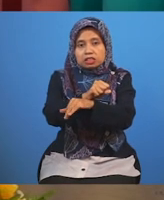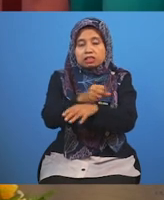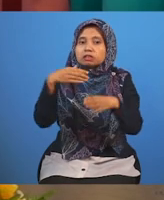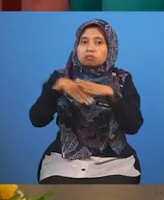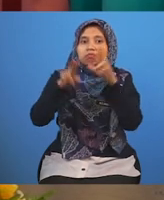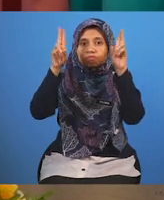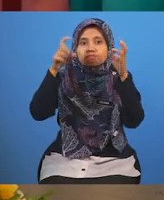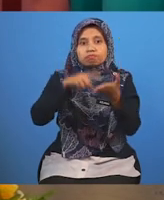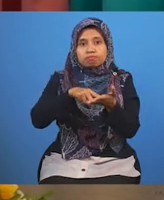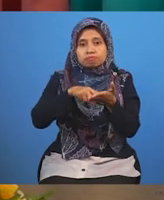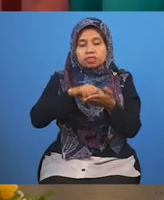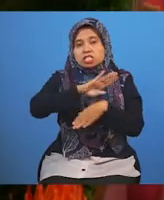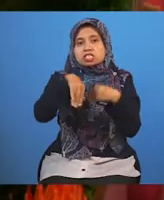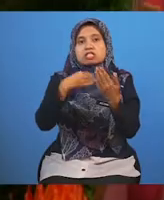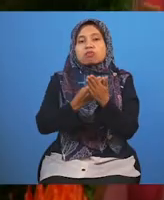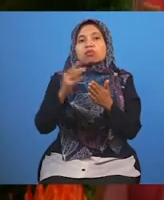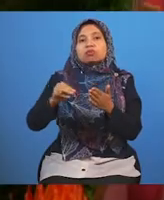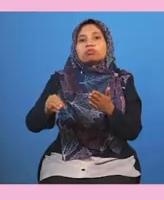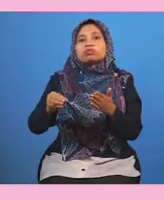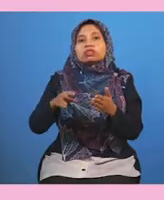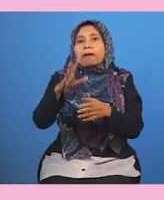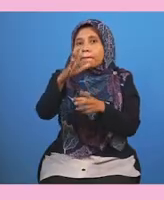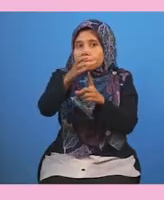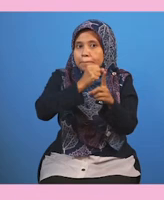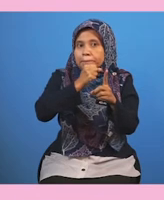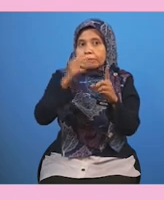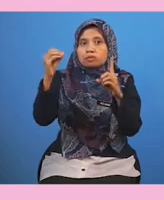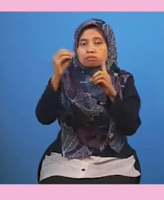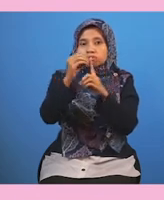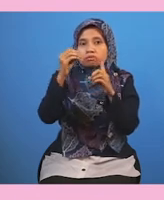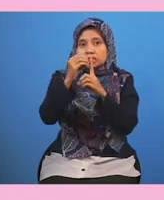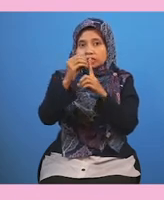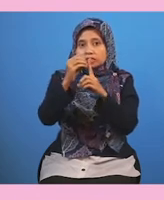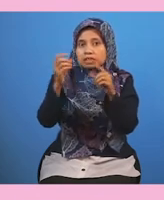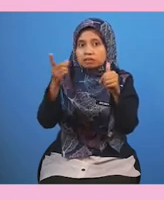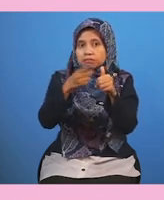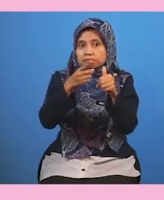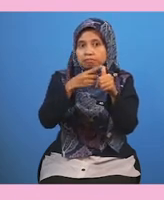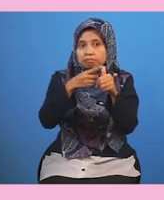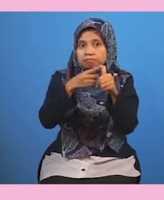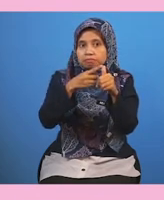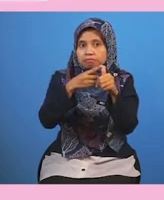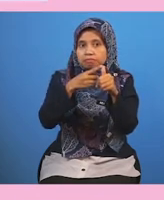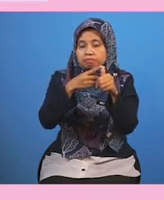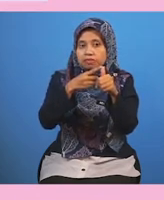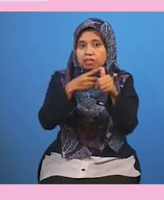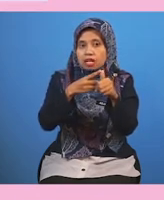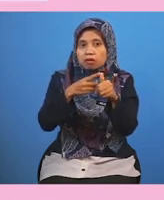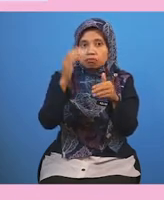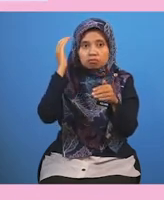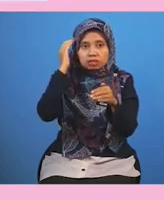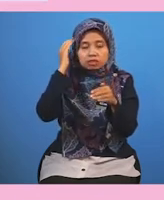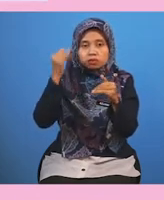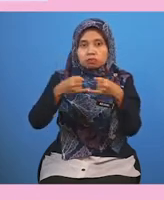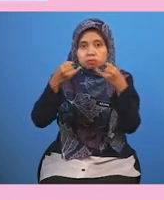Dalam tajuk ini, para pelajar perlu mencapai objektif pembelajaran yang berikut. Pertama,